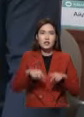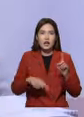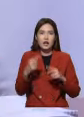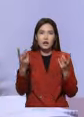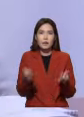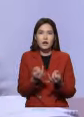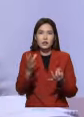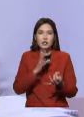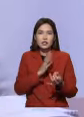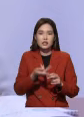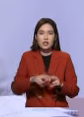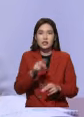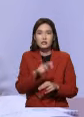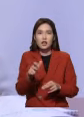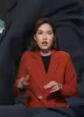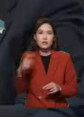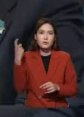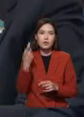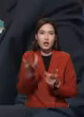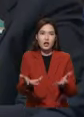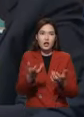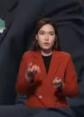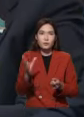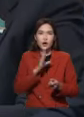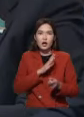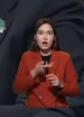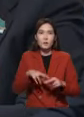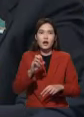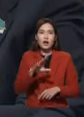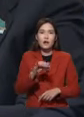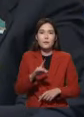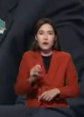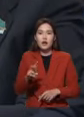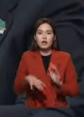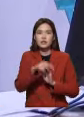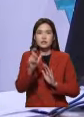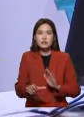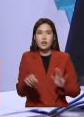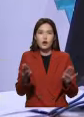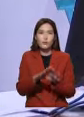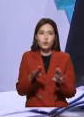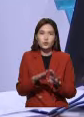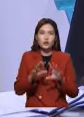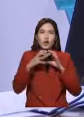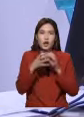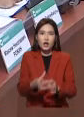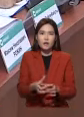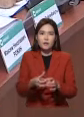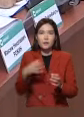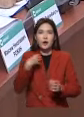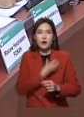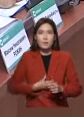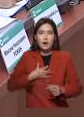өтіп, осыған қарсы шұғыл шаралар қабылдауды талап етті. Біздің аманат фракциясының депутаттары осы әлеуметтік маңызы